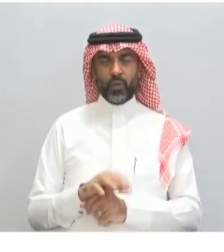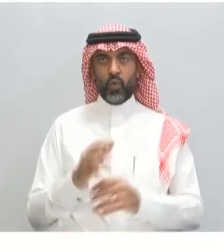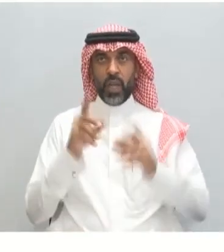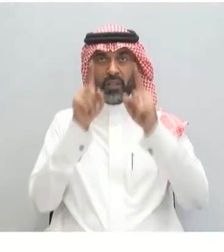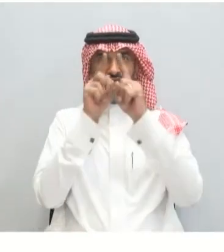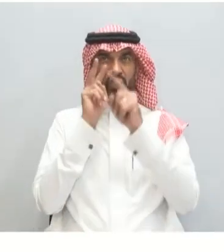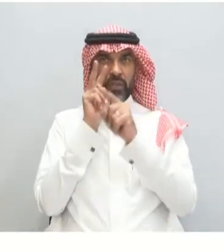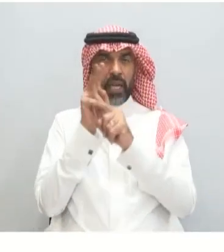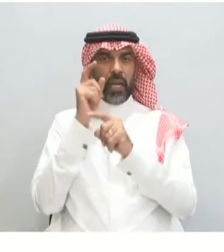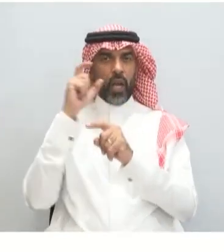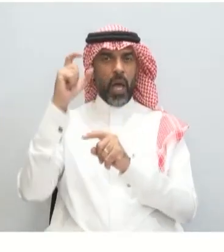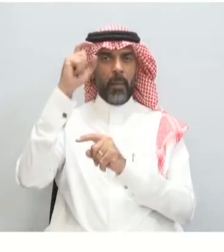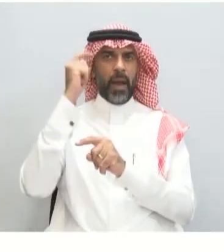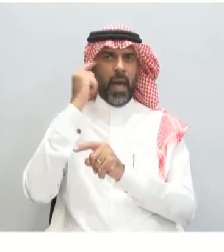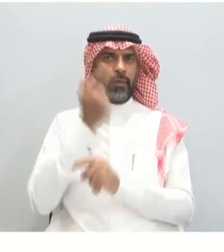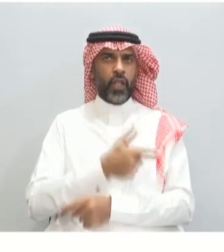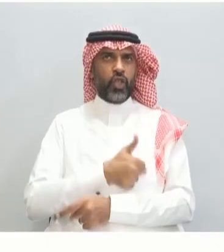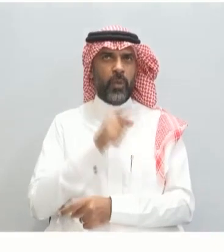وكيف نعرفها